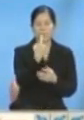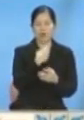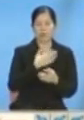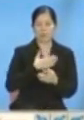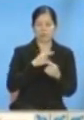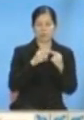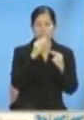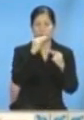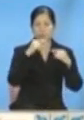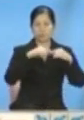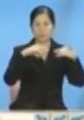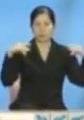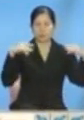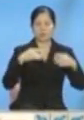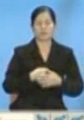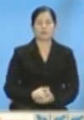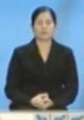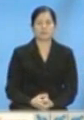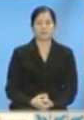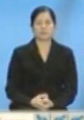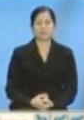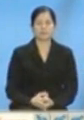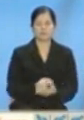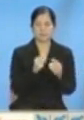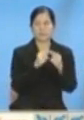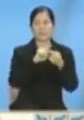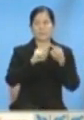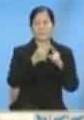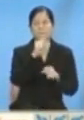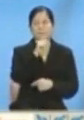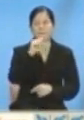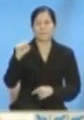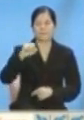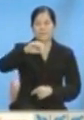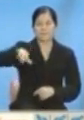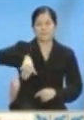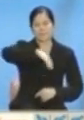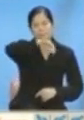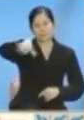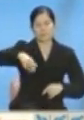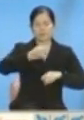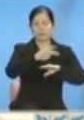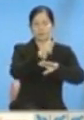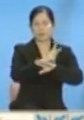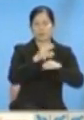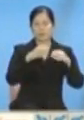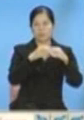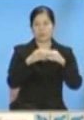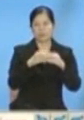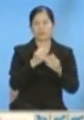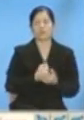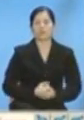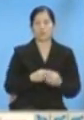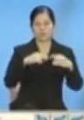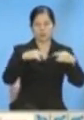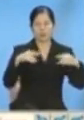ดไม่อยู่ในสาระและไม่อยู่ในประเด็นเพื่อนสมาชิกรัฐสภาผู้ทรงเกียรติท่านประธานวิปฝ่ายค้านได้ยืนยันเมื่อกี้ว่าผมพูดอ